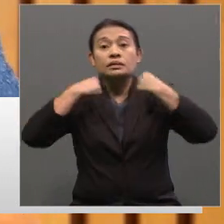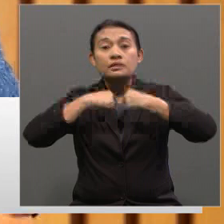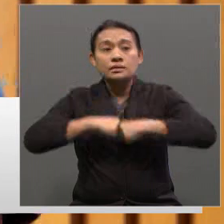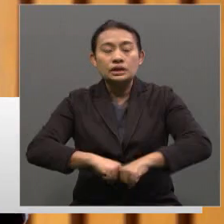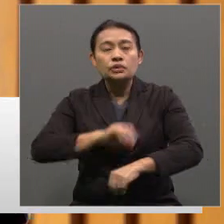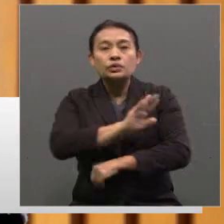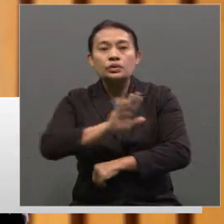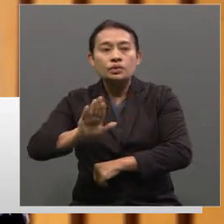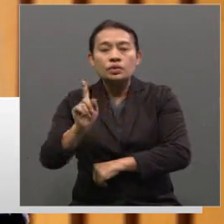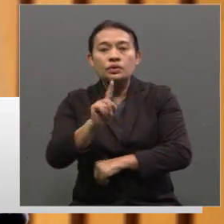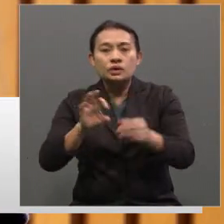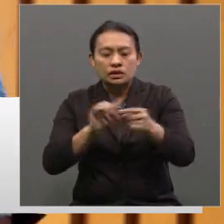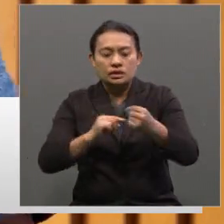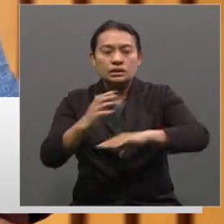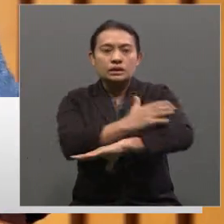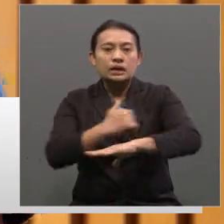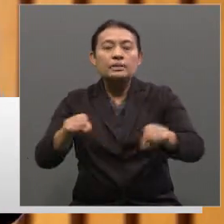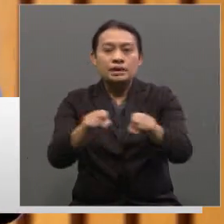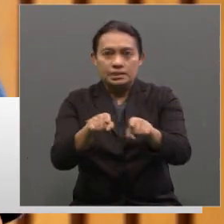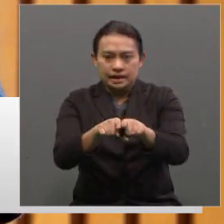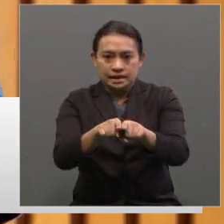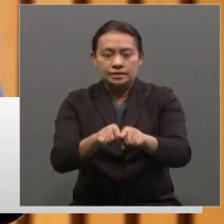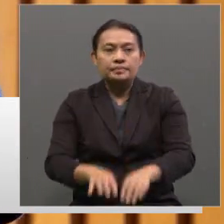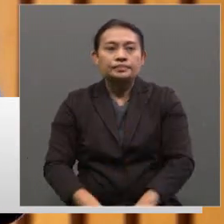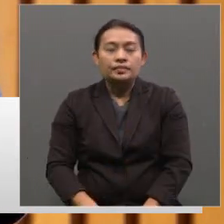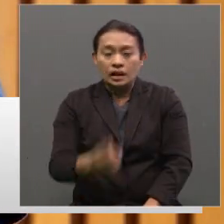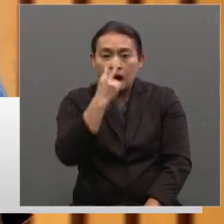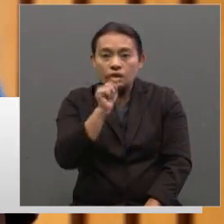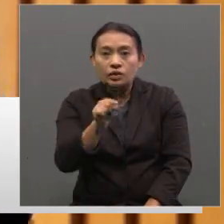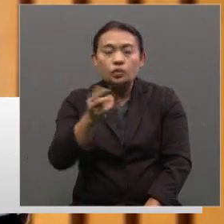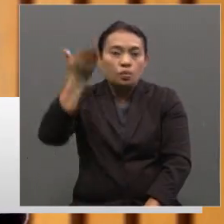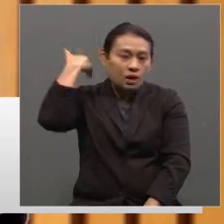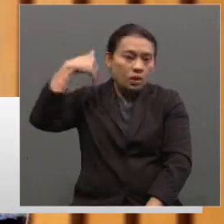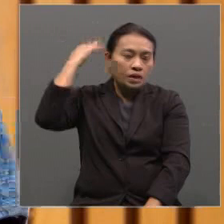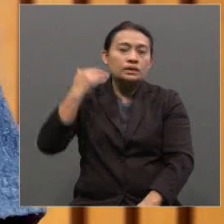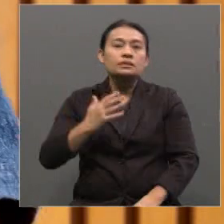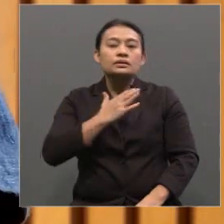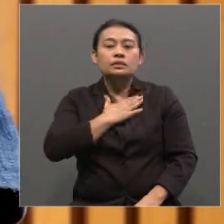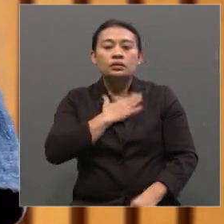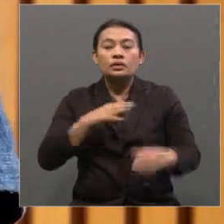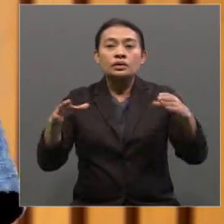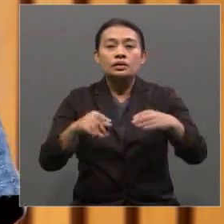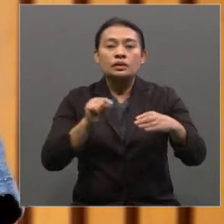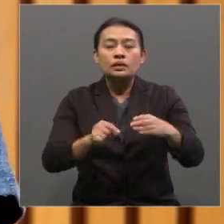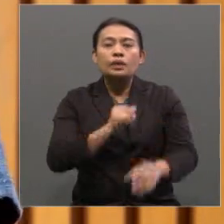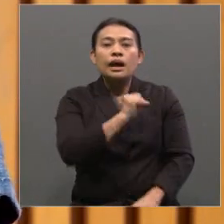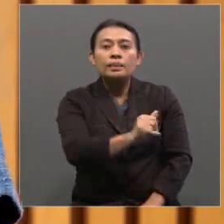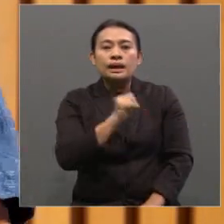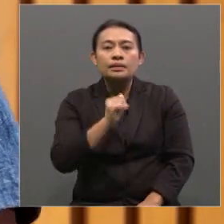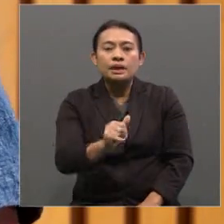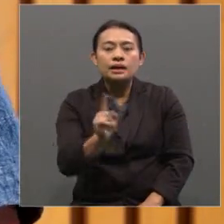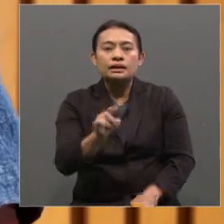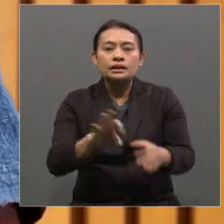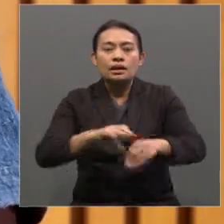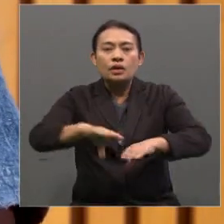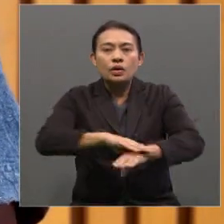มันก็มีความเป็นการเมืองนะ ยังไง ถูกต้องไหมครับอ้าวเราลองดูสมัยก่อนเนี่ยนะครับคนรุ่นผมเนี่ยจะไปไหนนะครับต้องใส่รองเท้าห